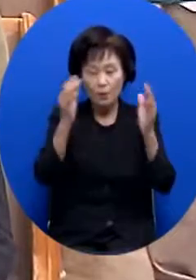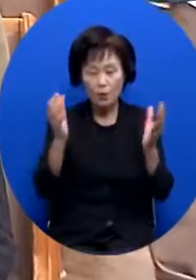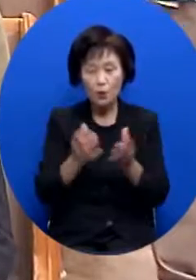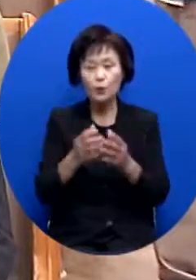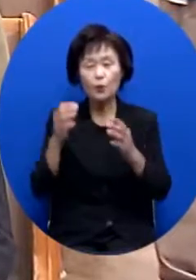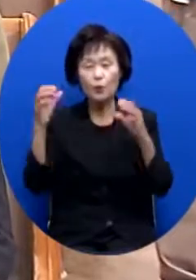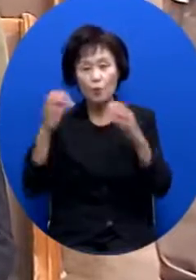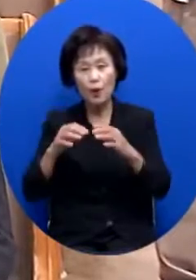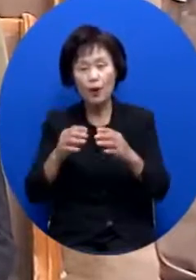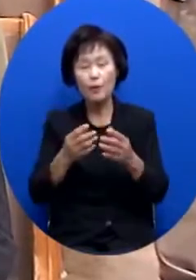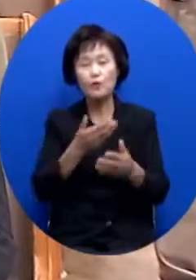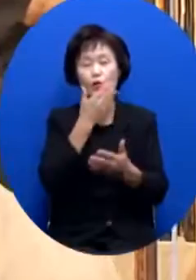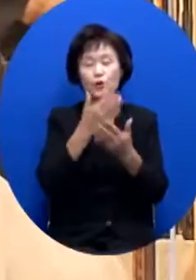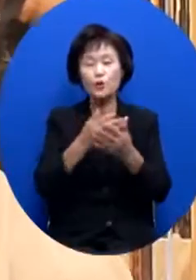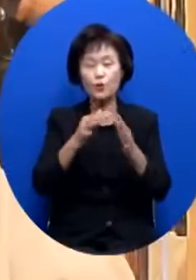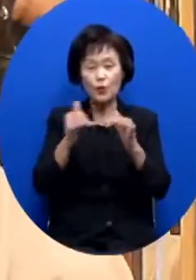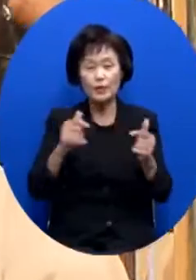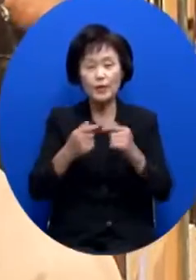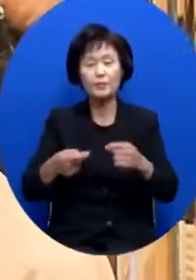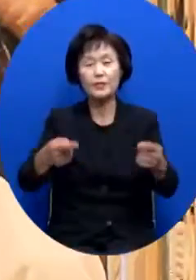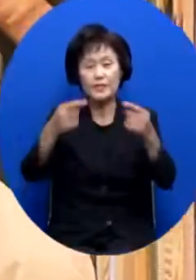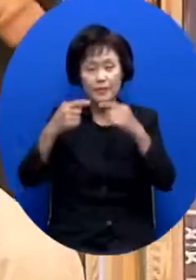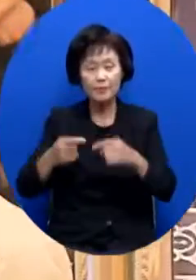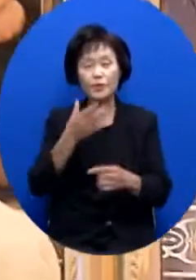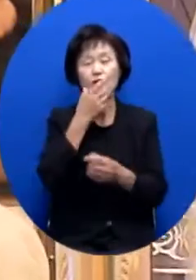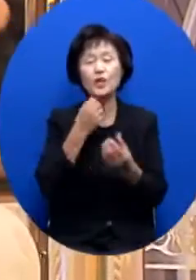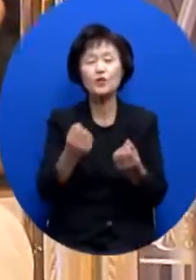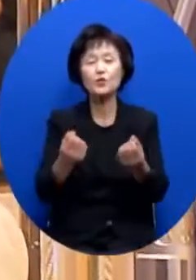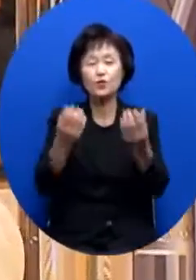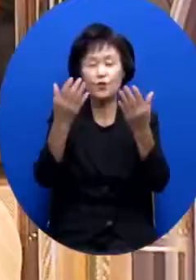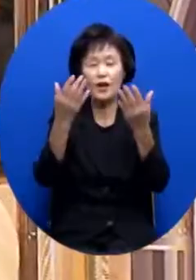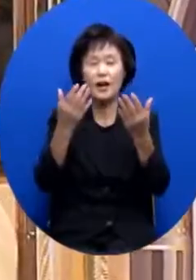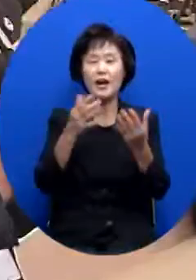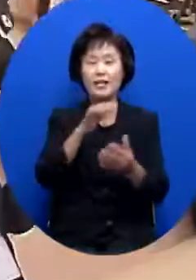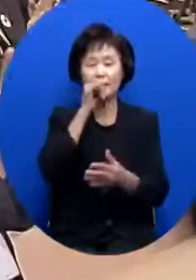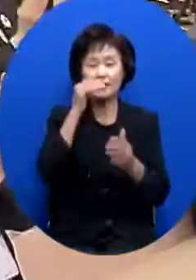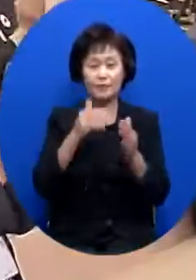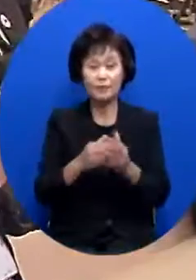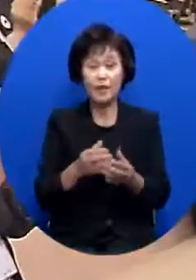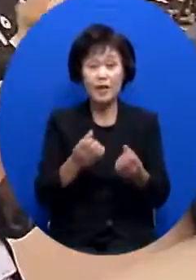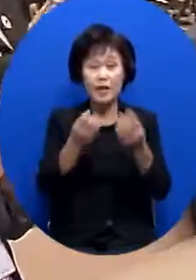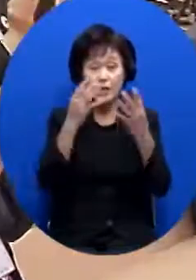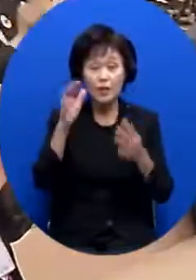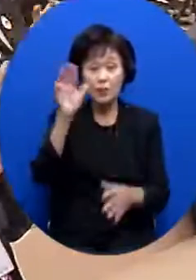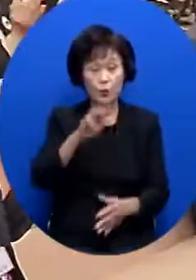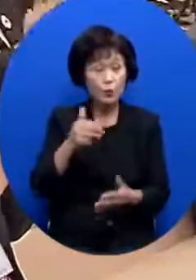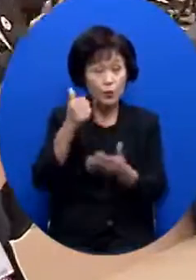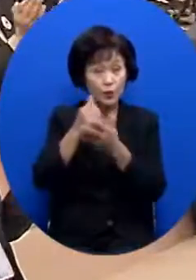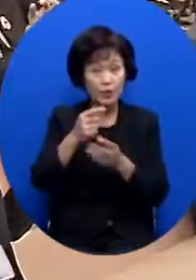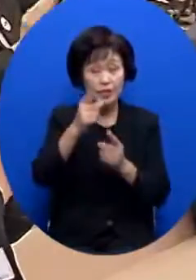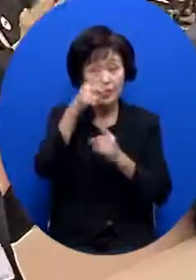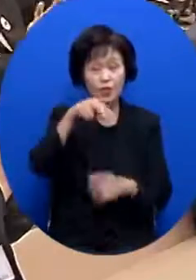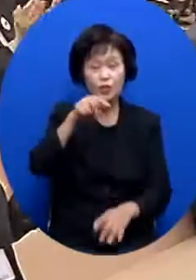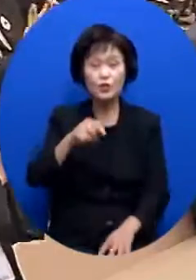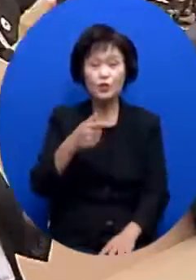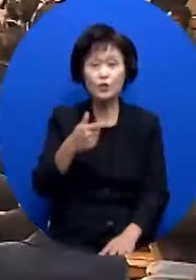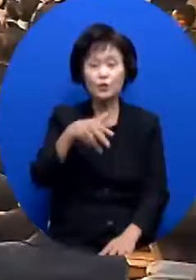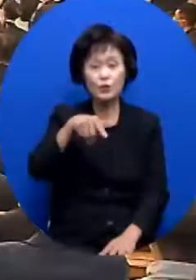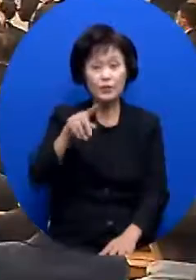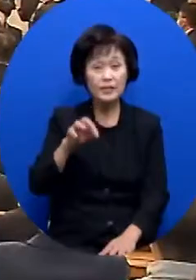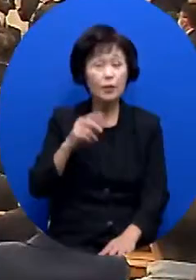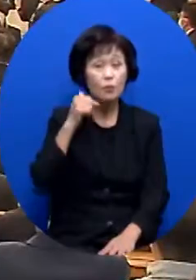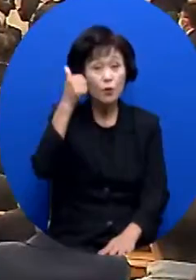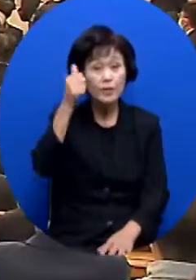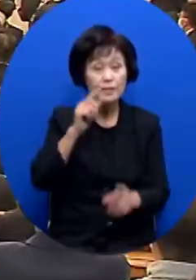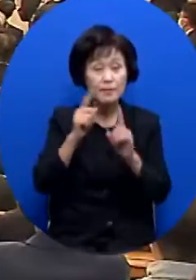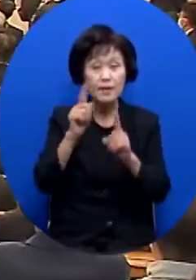주요 인사들이 참석해 축하와 격려의 메시지를 전했습니다. 새로운 총회장으로 취임한 이순창 목사는 여기까지 인도해